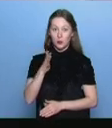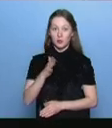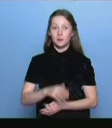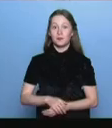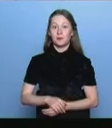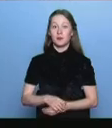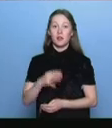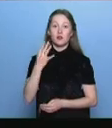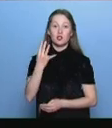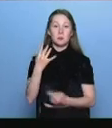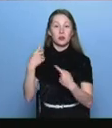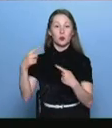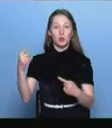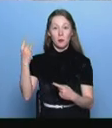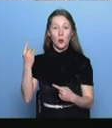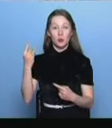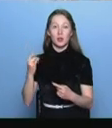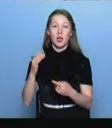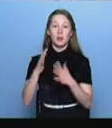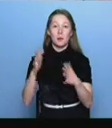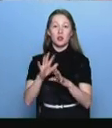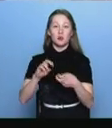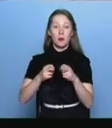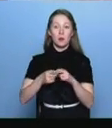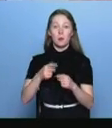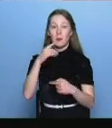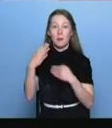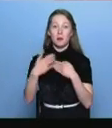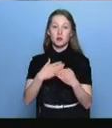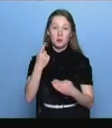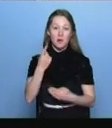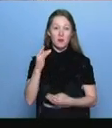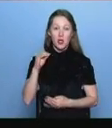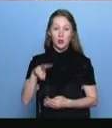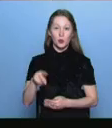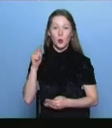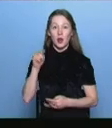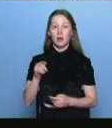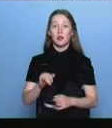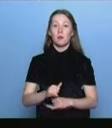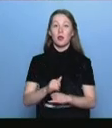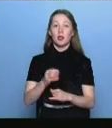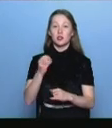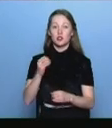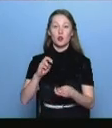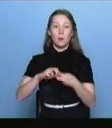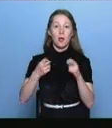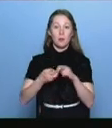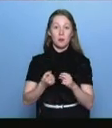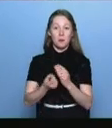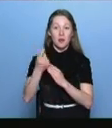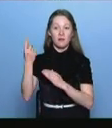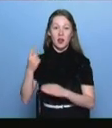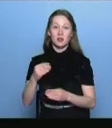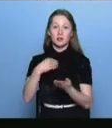четырьмя другими окнами небольшие проблемы. Чем ближе час X 1 июля, тем организациям становится труднее приобретать новые